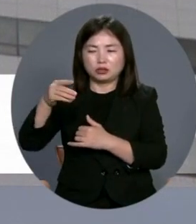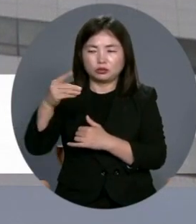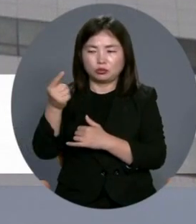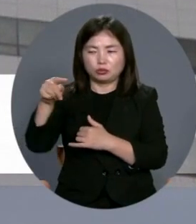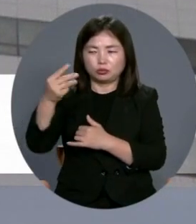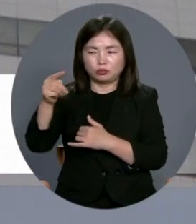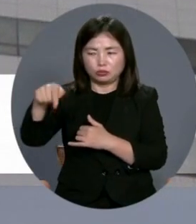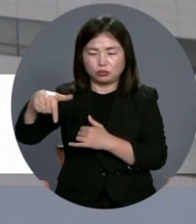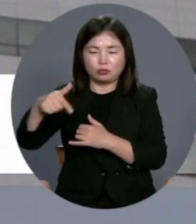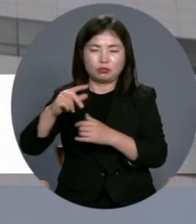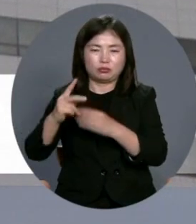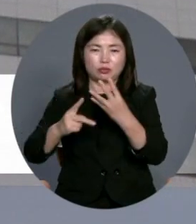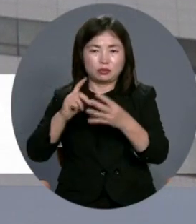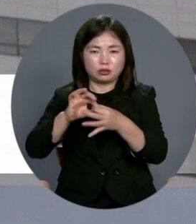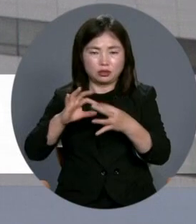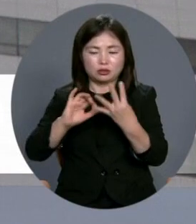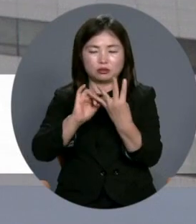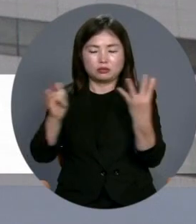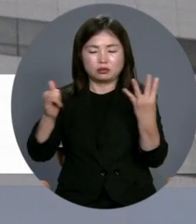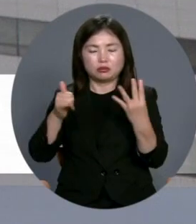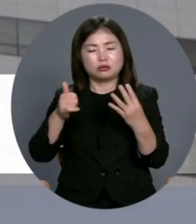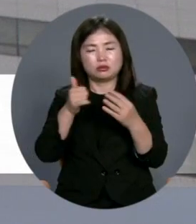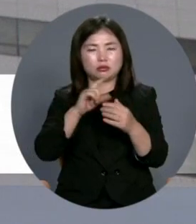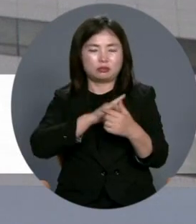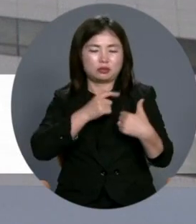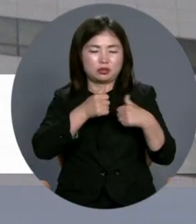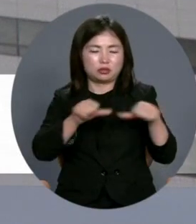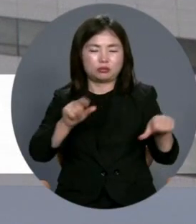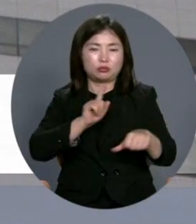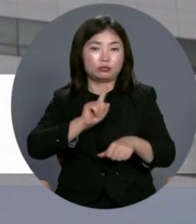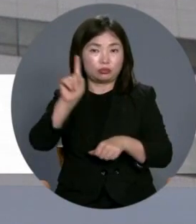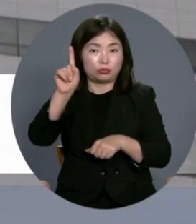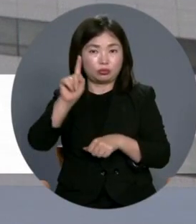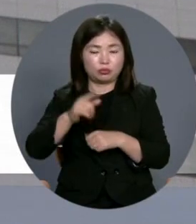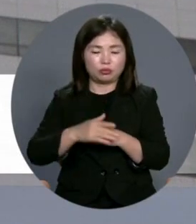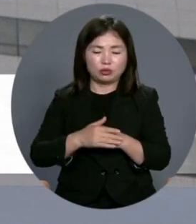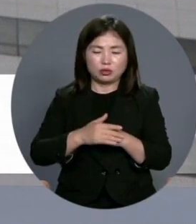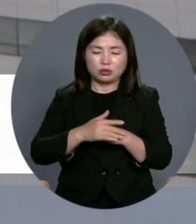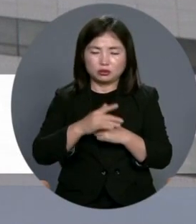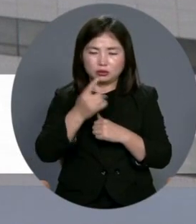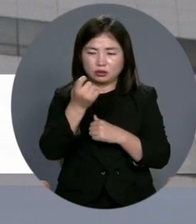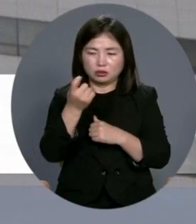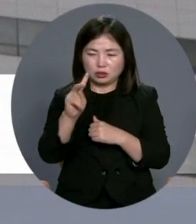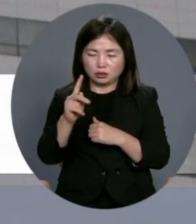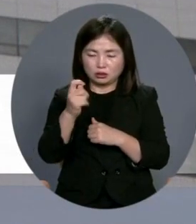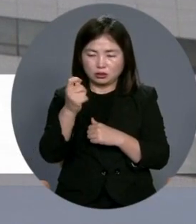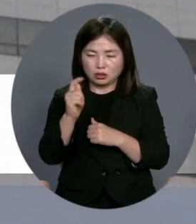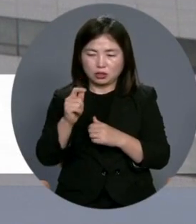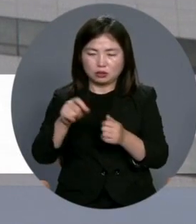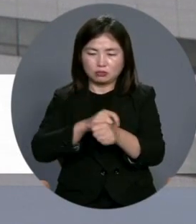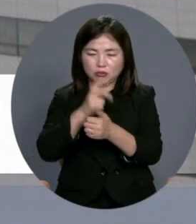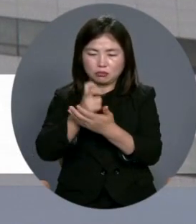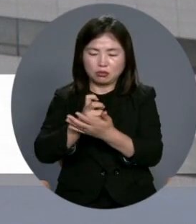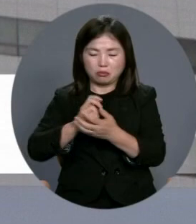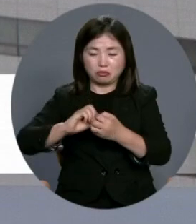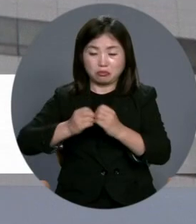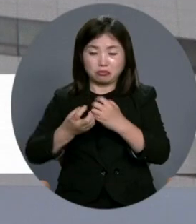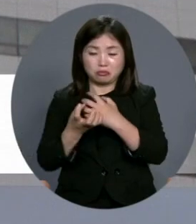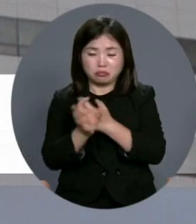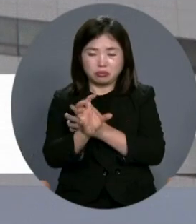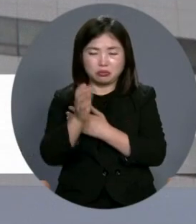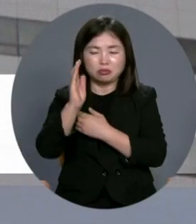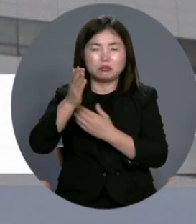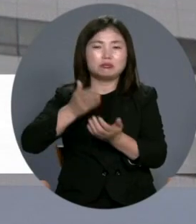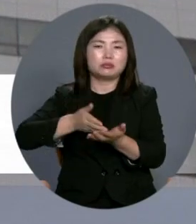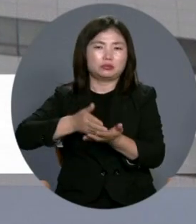방송 관련자 네명을 명예 소 혐의로 고소했고 시사 톡톡이 티켓 신공 특별법을 악의적으로 왜곡해서 편파